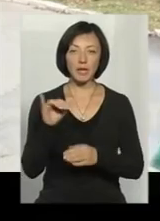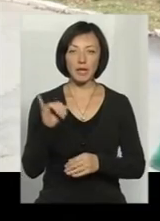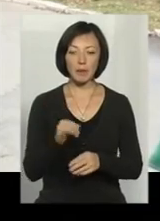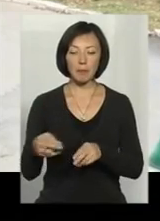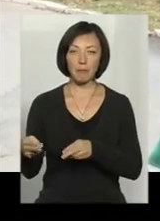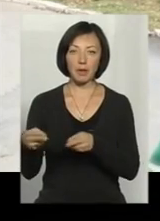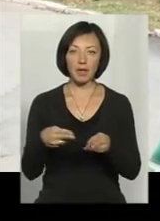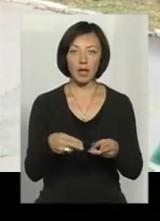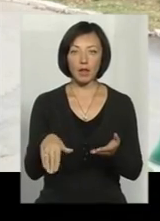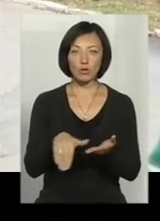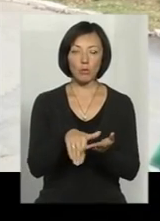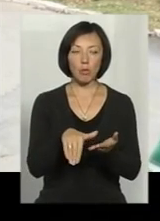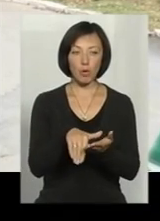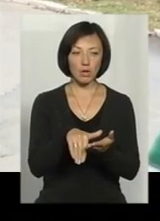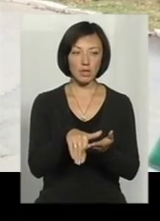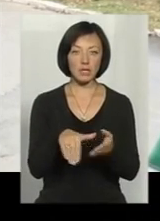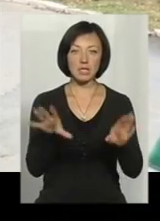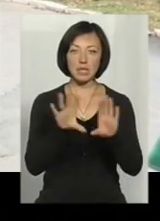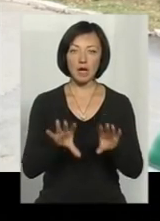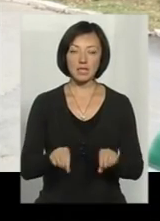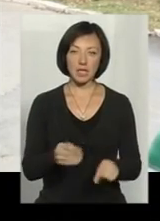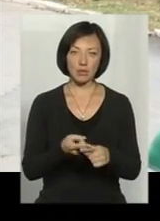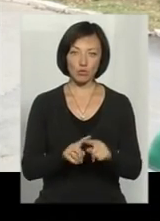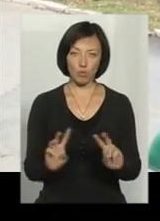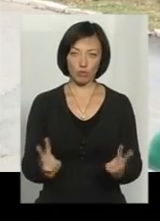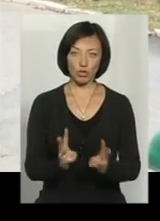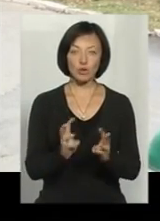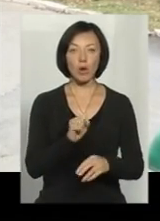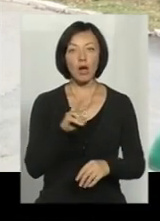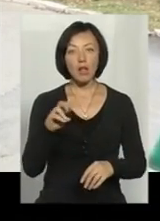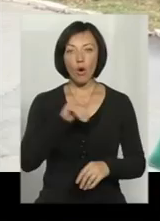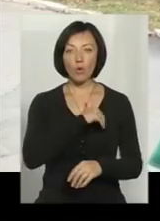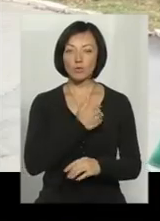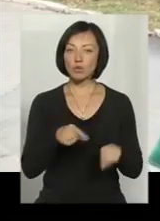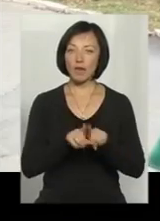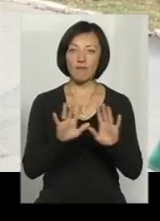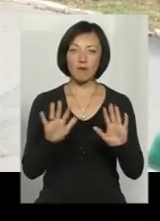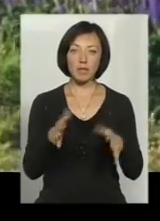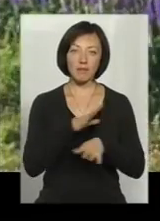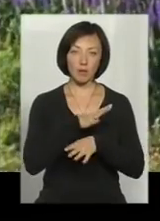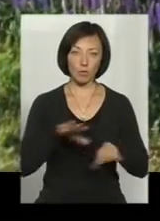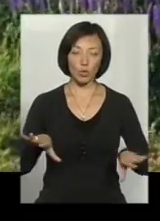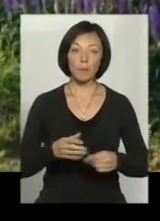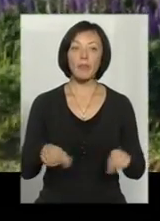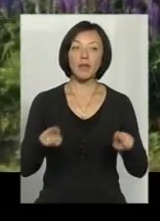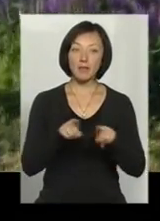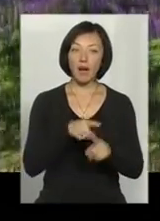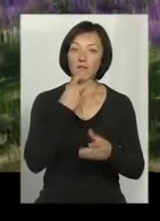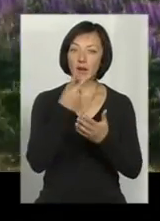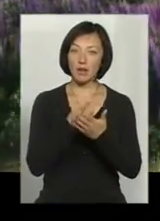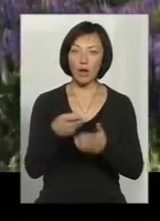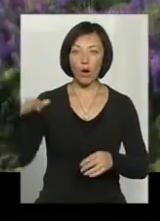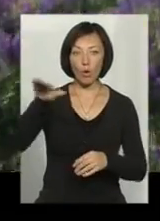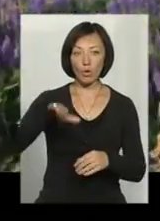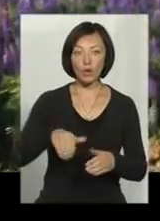приїхали і допомогли загасити цю пожежу. Але хотілося б, щоб таких випадків не траплялося. Так виглядала Гусикова гора